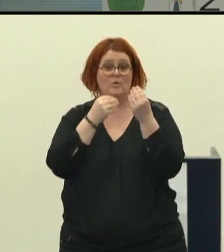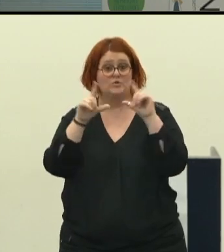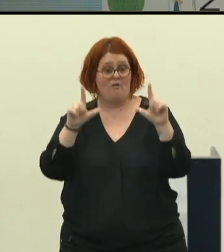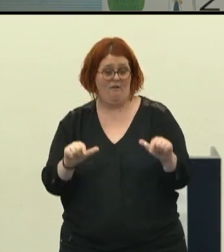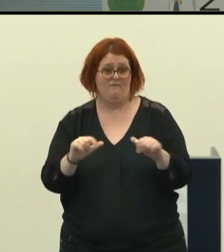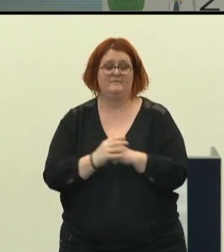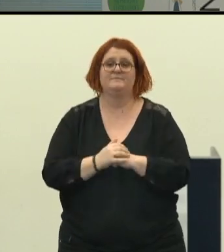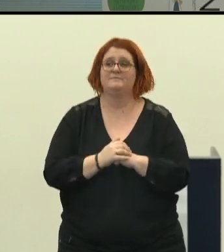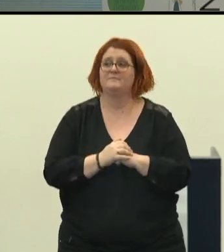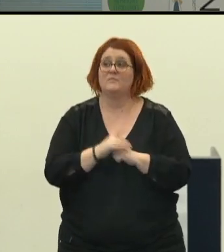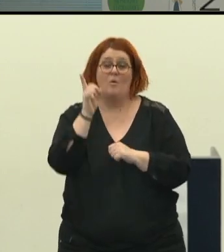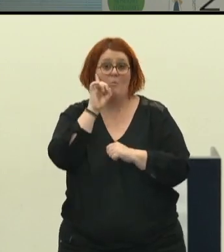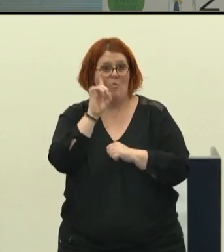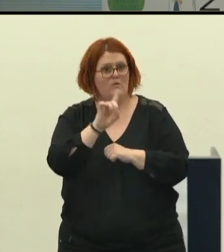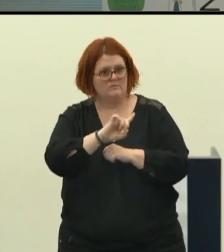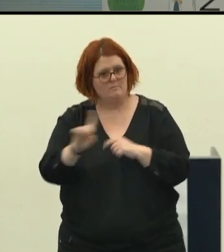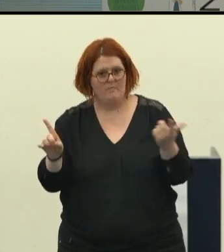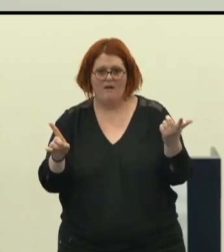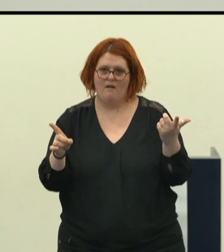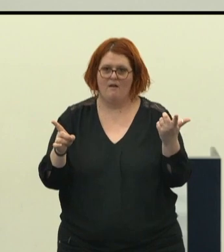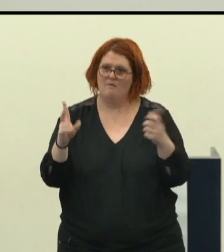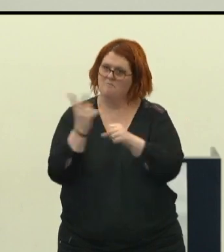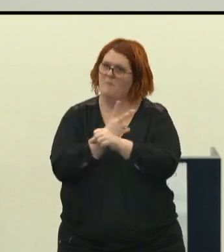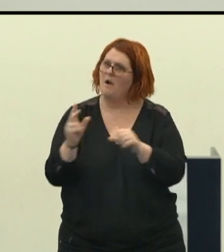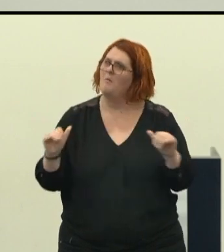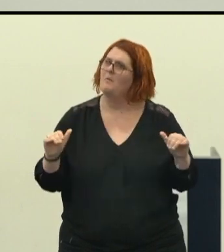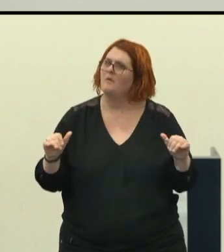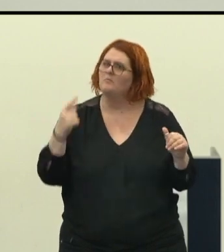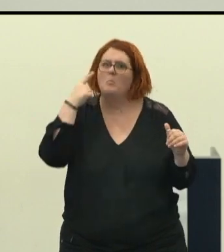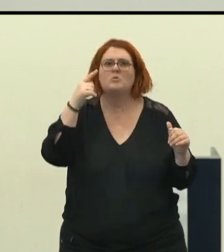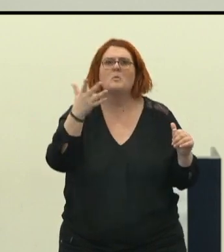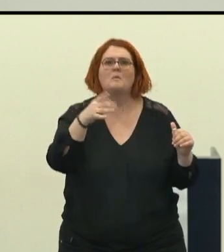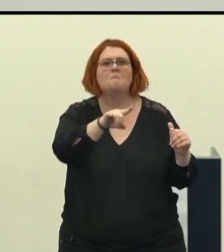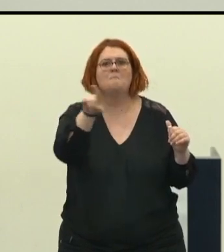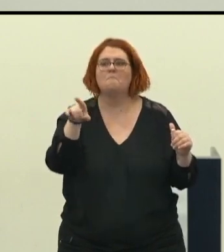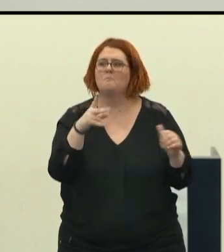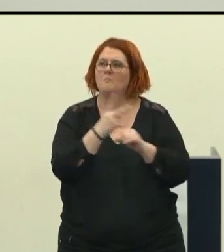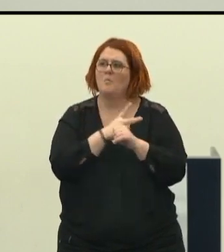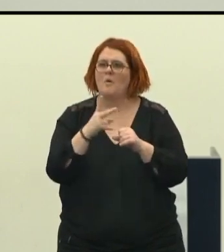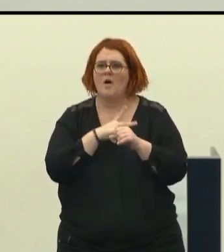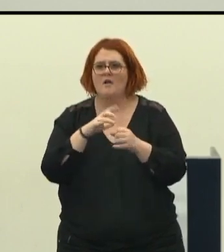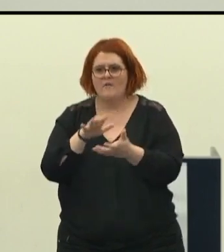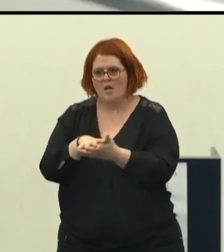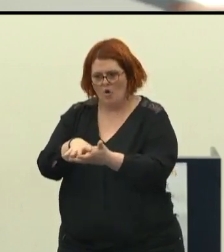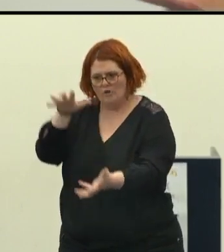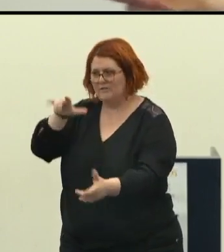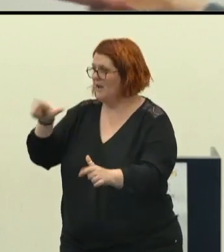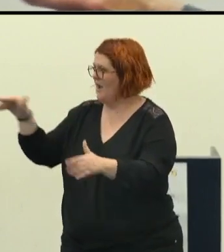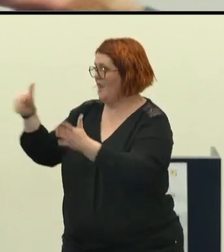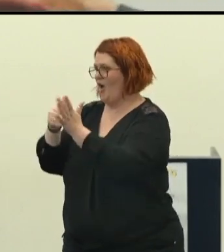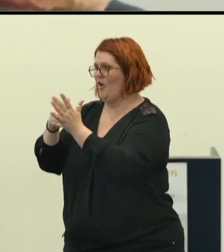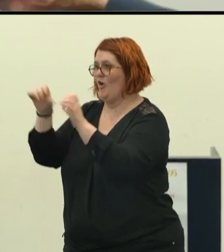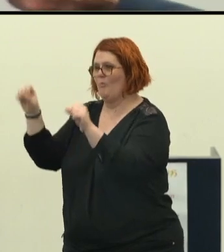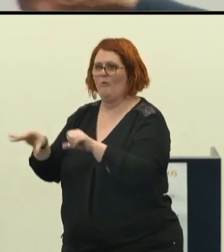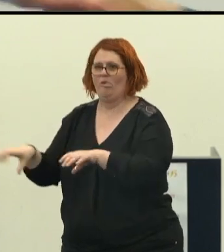repas. Parce que c'était pas mal, hein. Donc, voilà. Il y avait la quantité, la qualité. Regardez, d'ailleurs, on pouvait